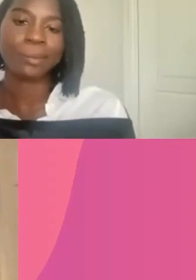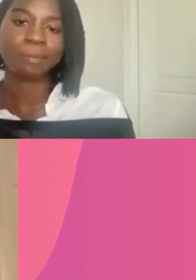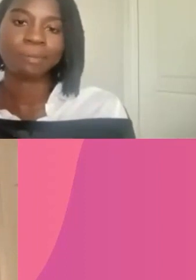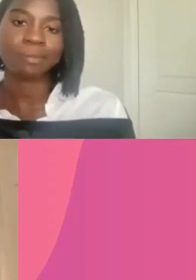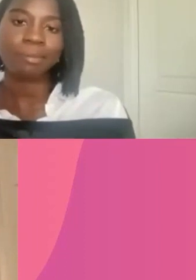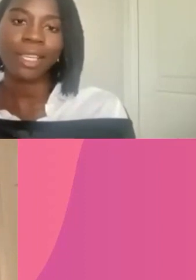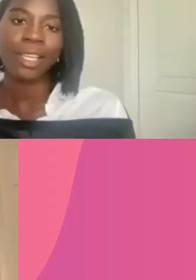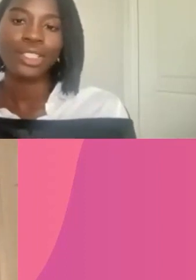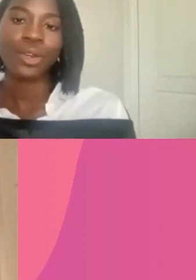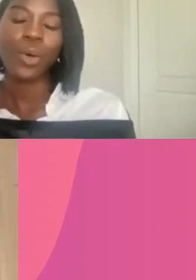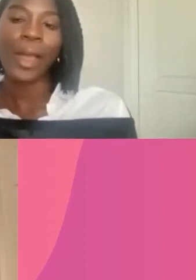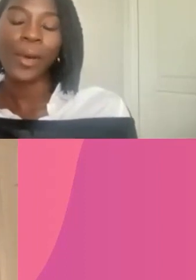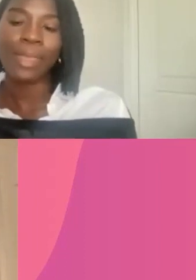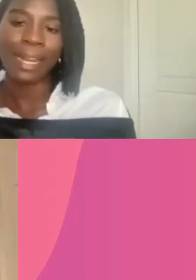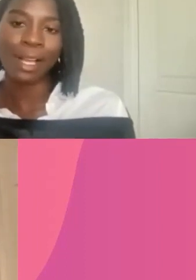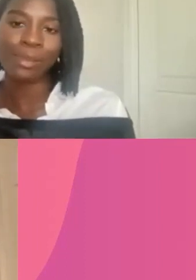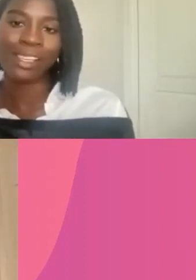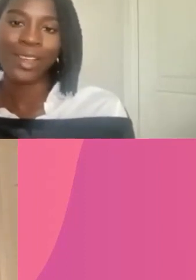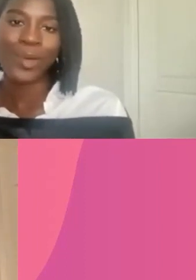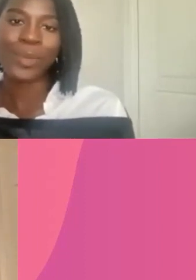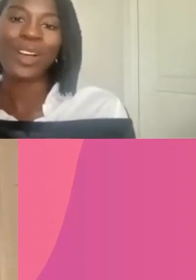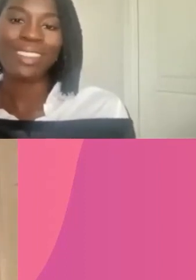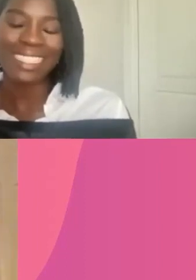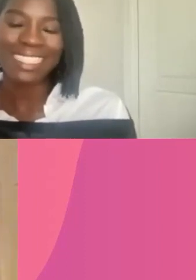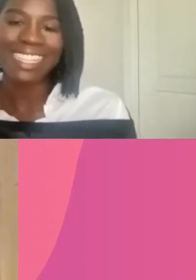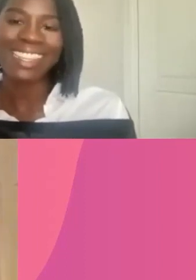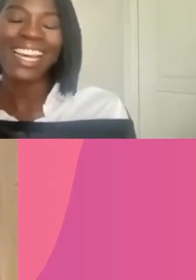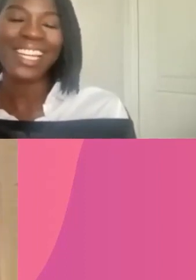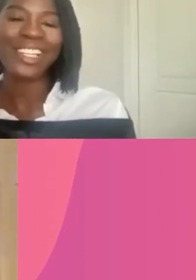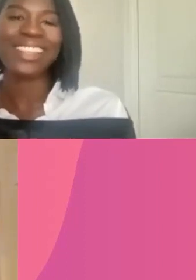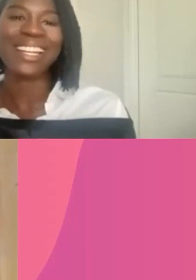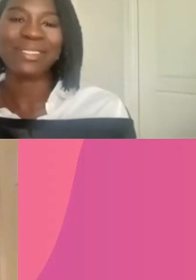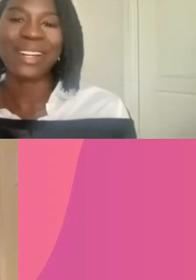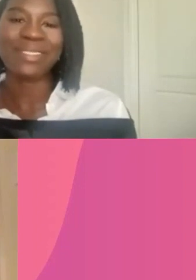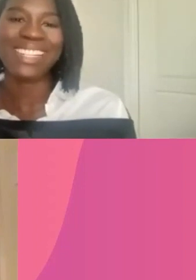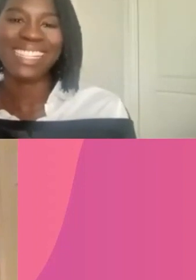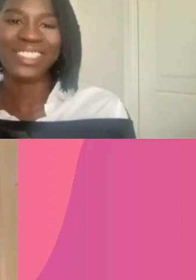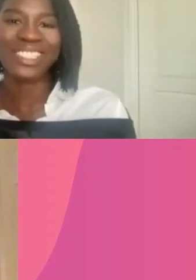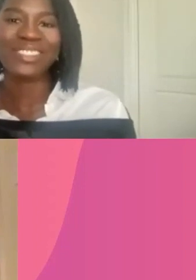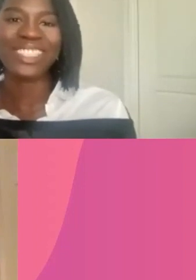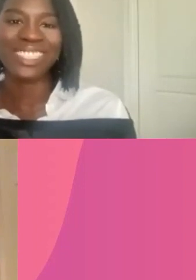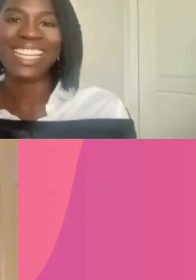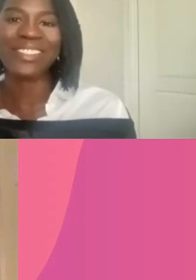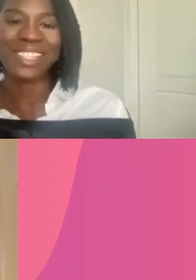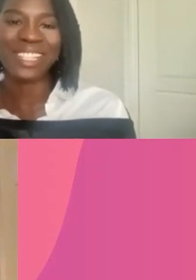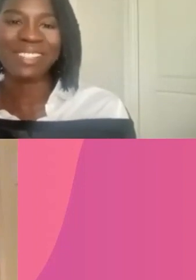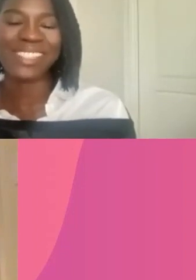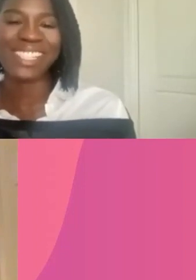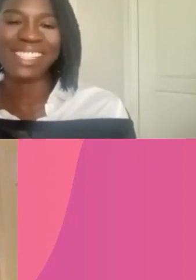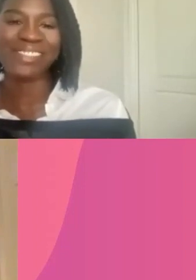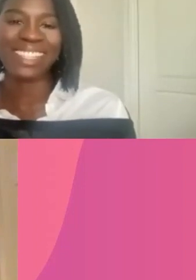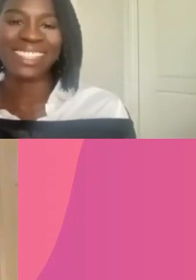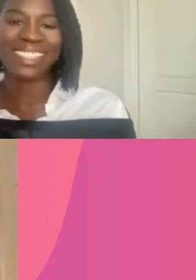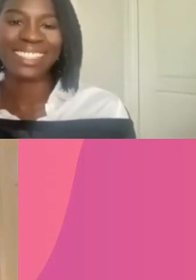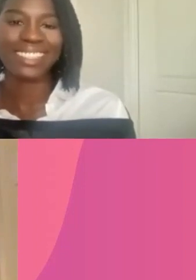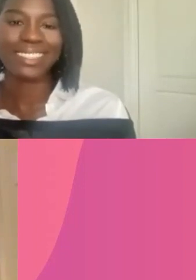qui connaissent l'intersection avec TC et VC. Et bien sûr, on va se pencher sur ça également. Mais tout ça pour dire que